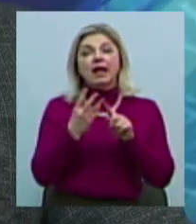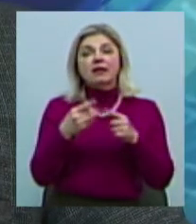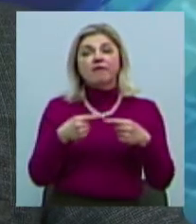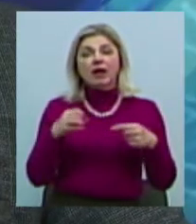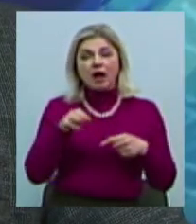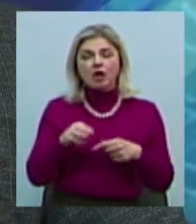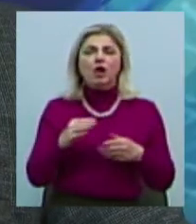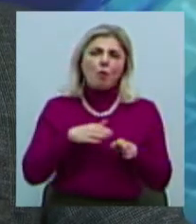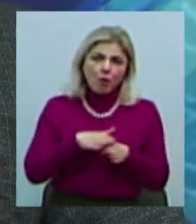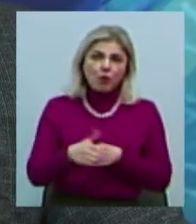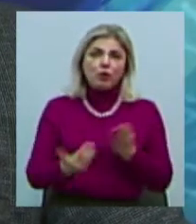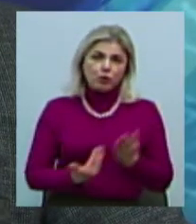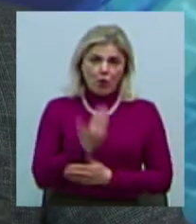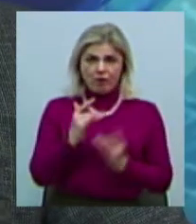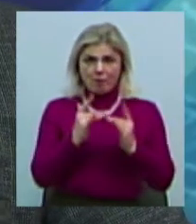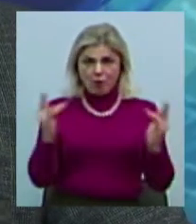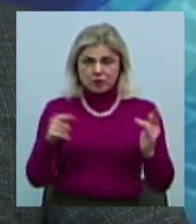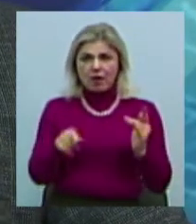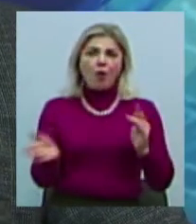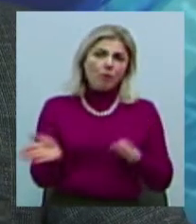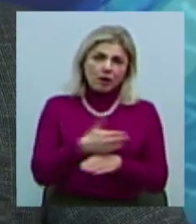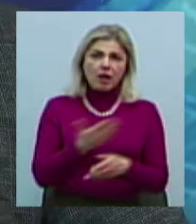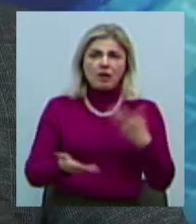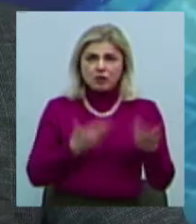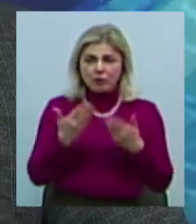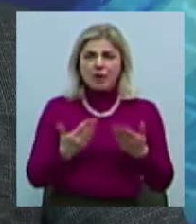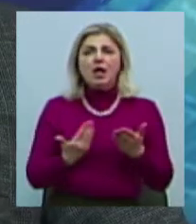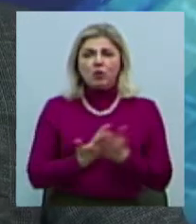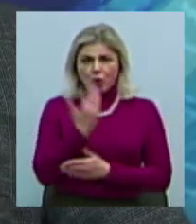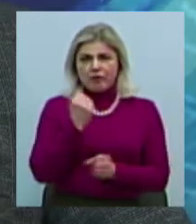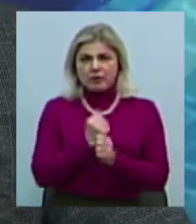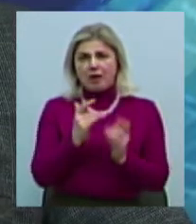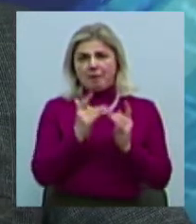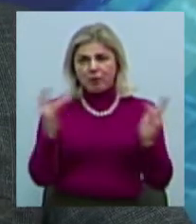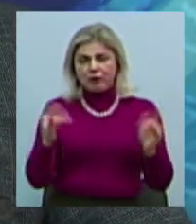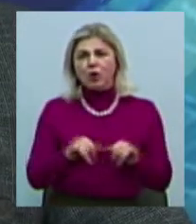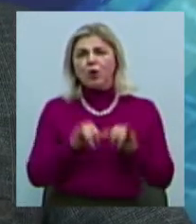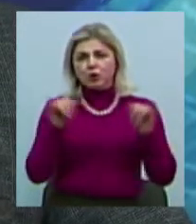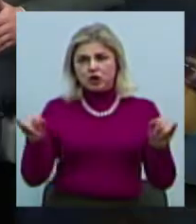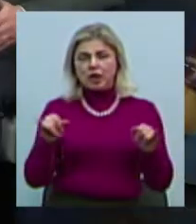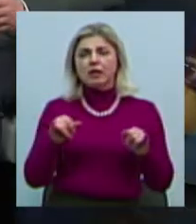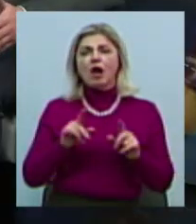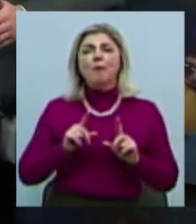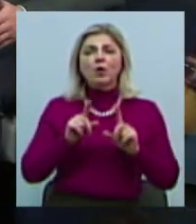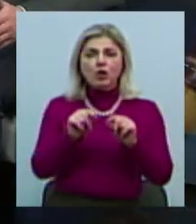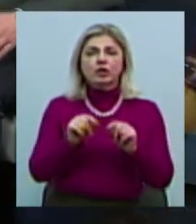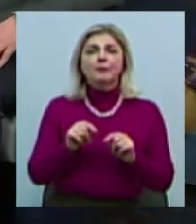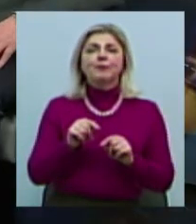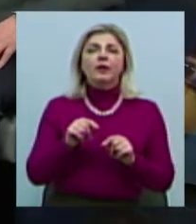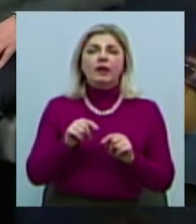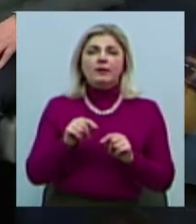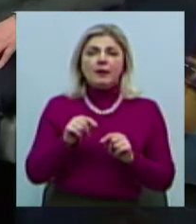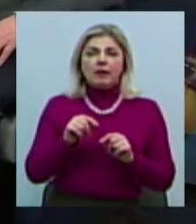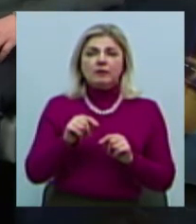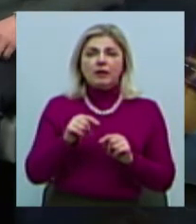полностью сделать новый мост, разобрать это, сделать нормальный четырехполосный мост, расширить проездную часть к мосту и за мостом.